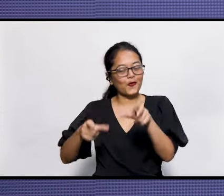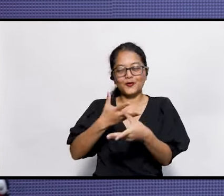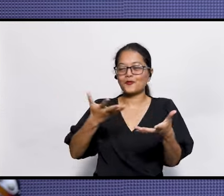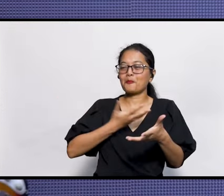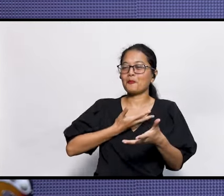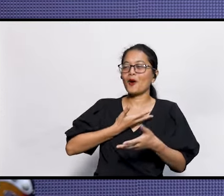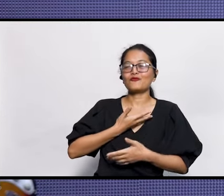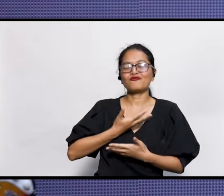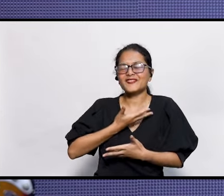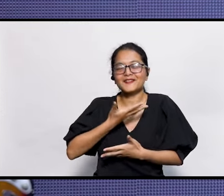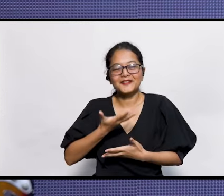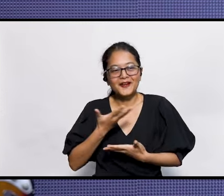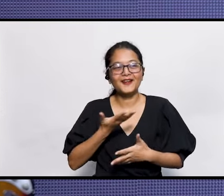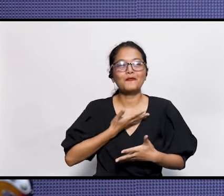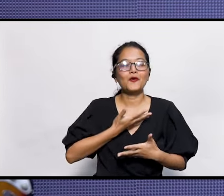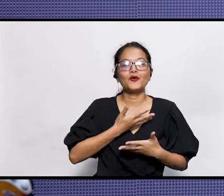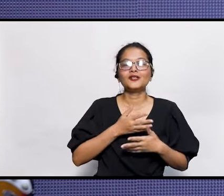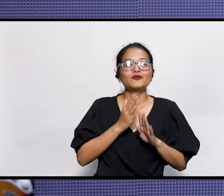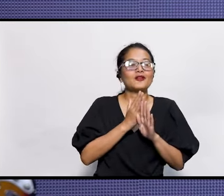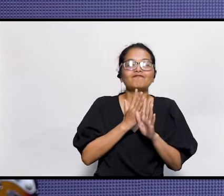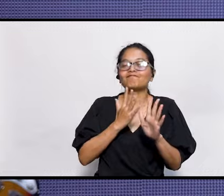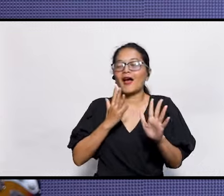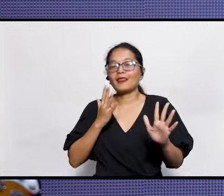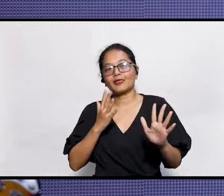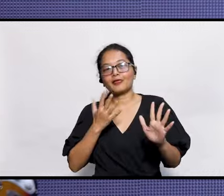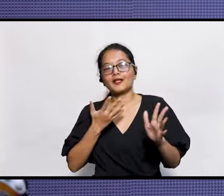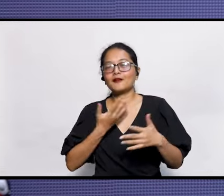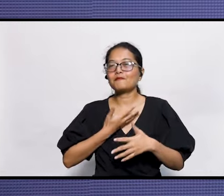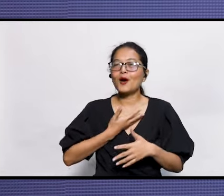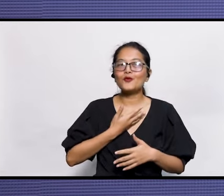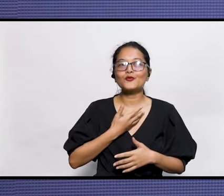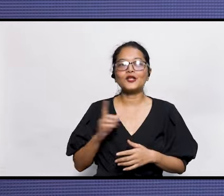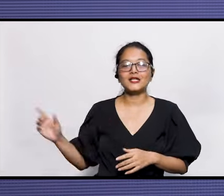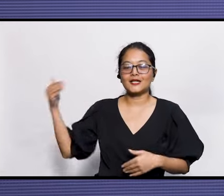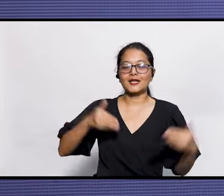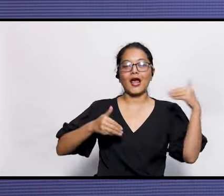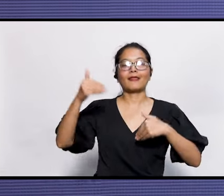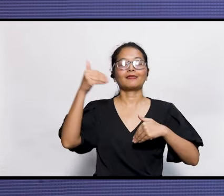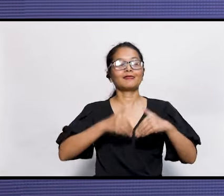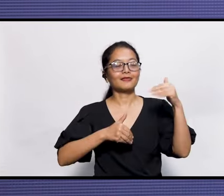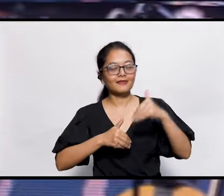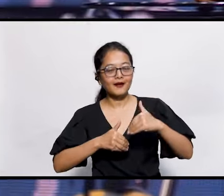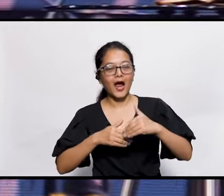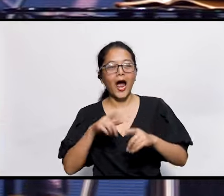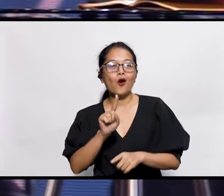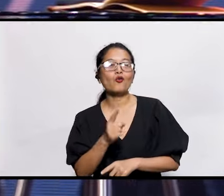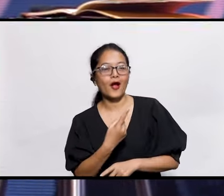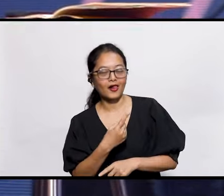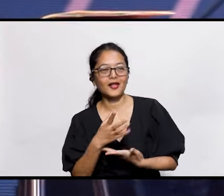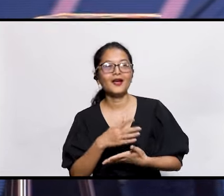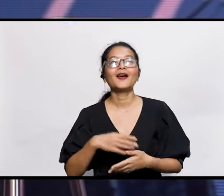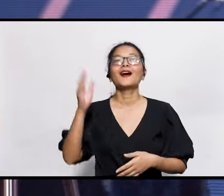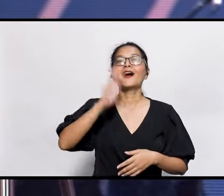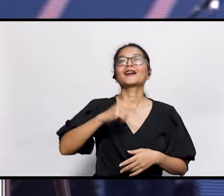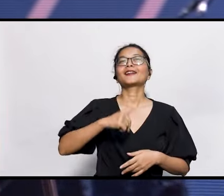jam just to know Somebody that you don't know personally yang you gak pernah encounter so Today I want to align in your